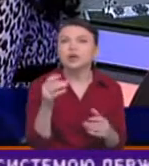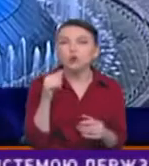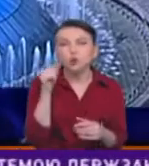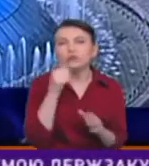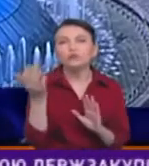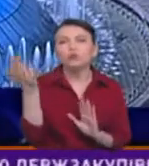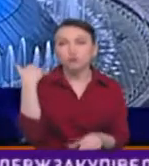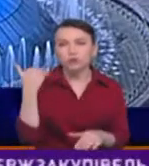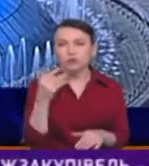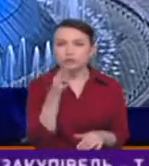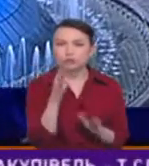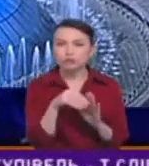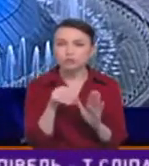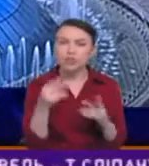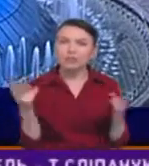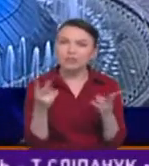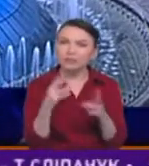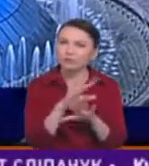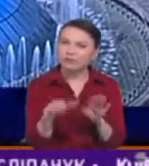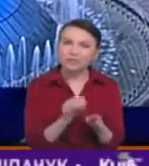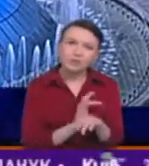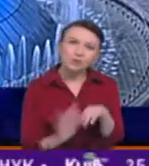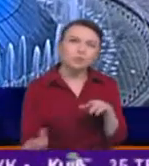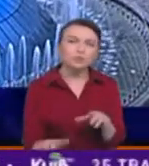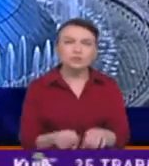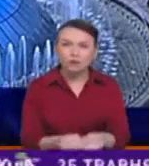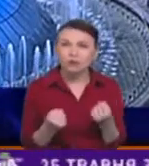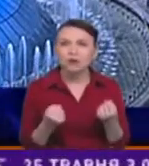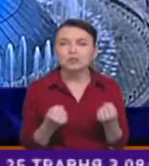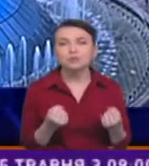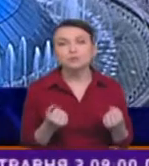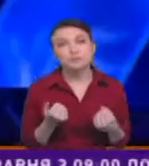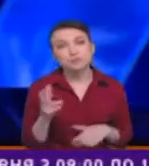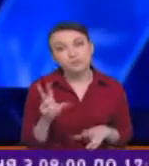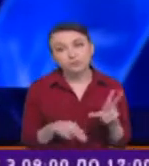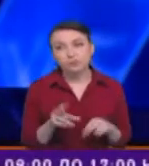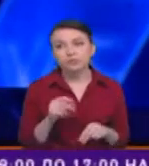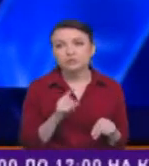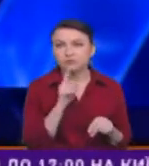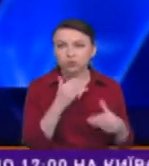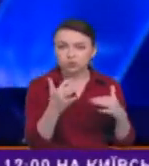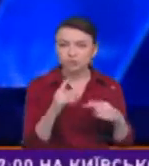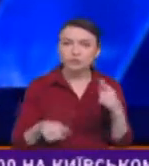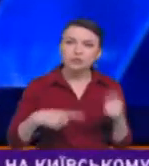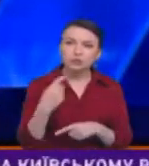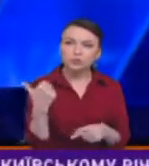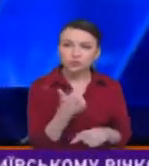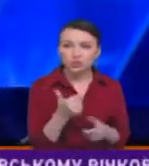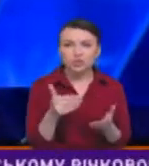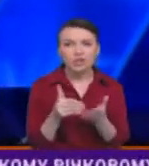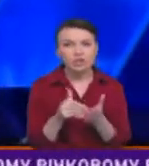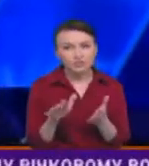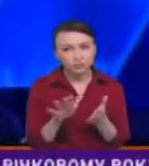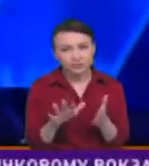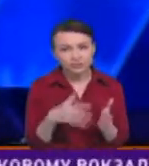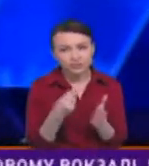от під час зараз виборів, що треба все докорінно міняти, ламати. Ну, ми все-таки сподіваємося, що парламент на наступному тижні не відмовиться від